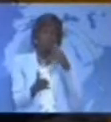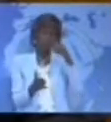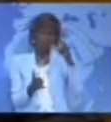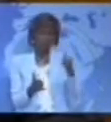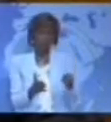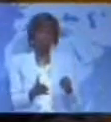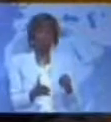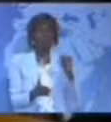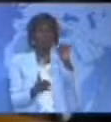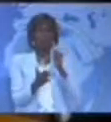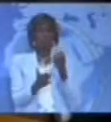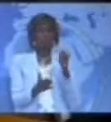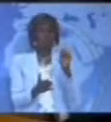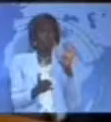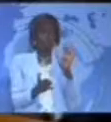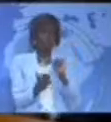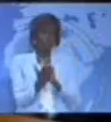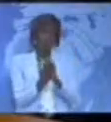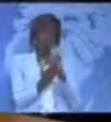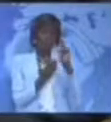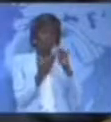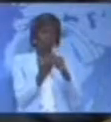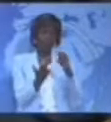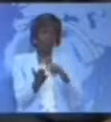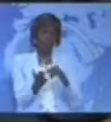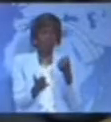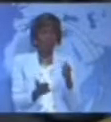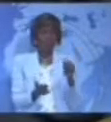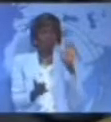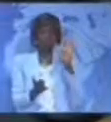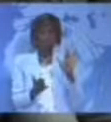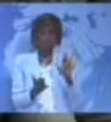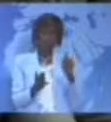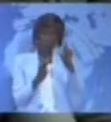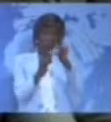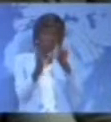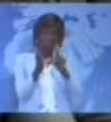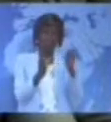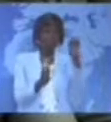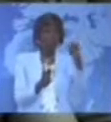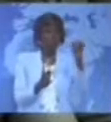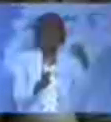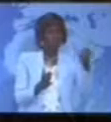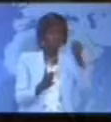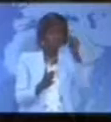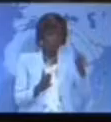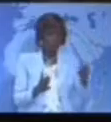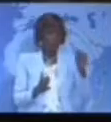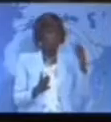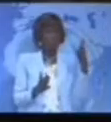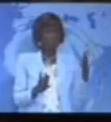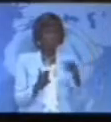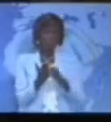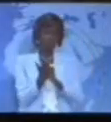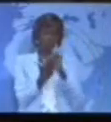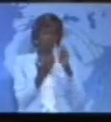0305-PR du 15 juin 2015 de la loi organique numéro 00-2014 du 15 juin 2015